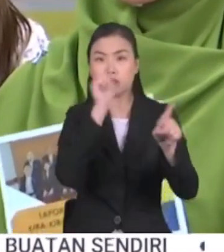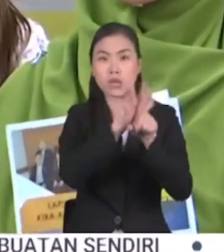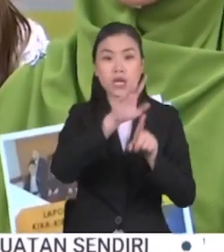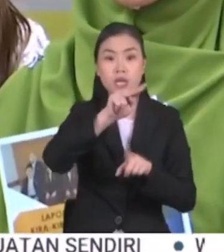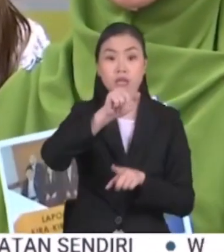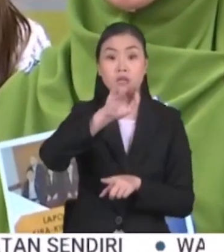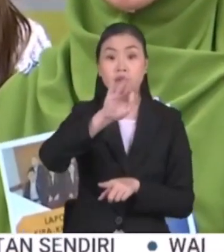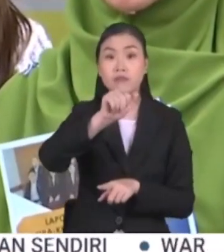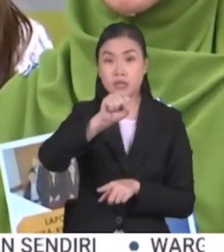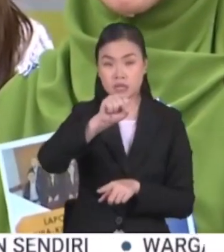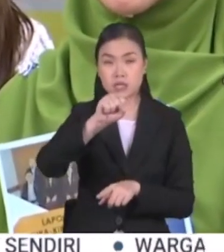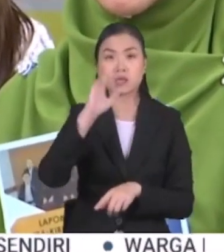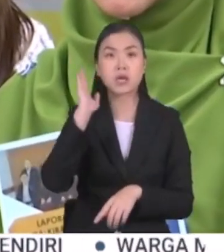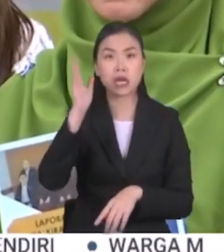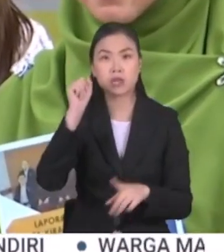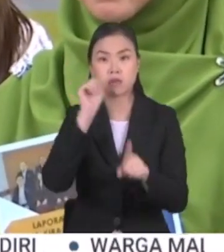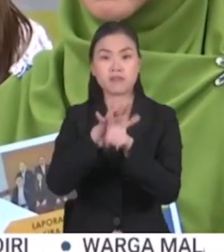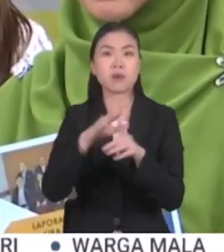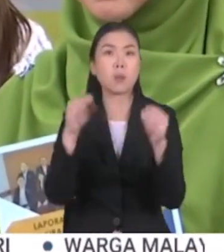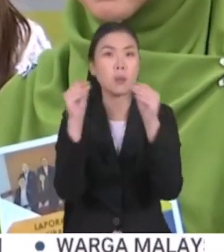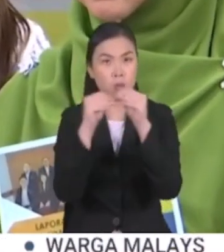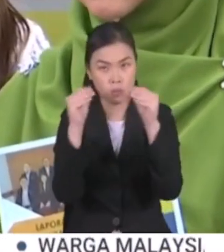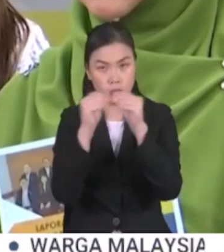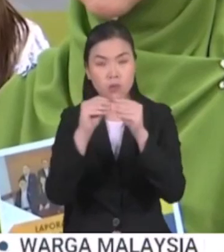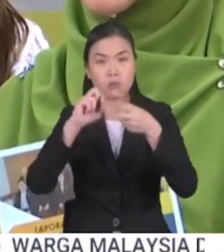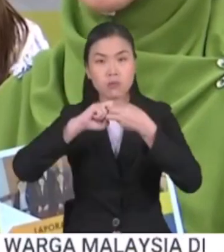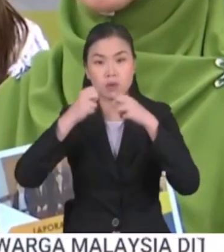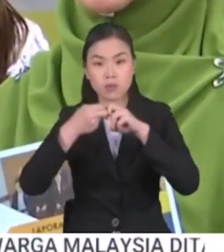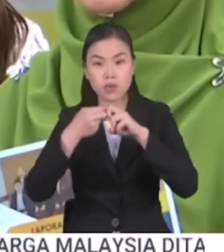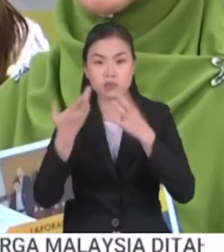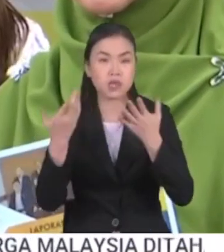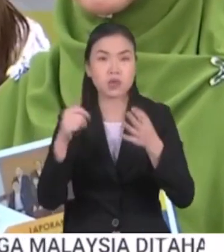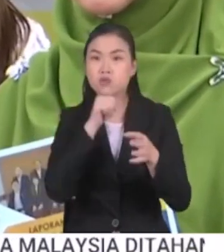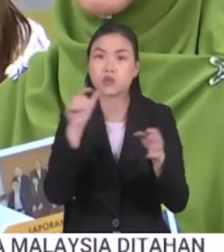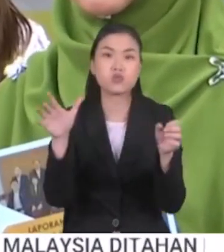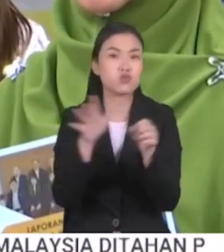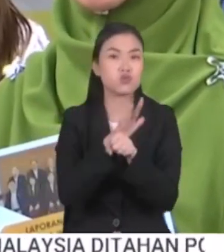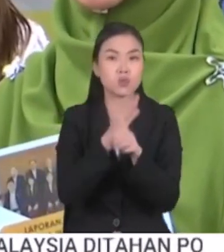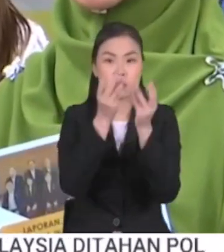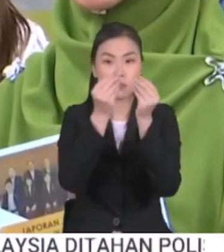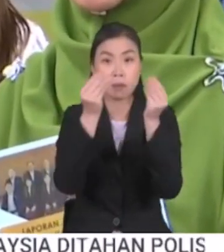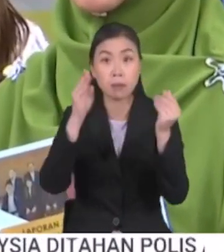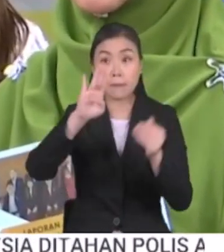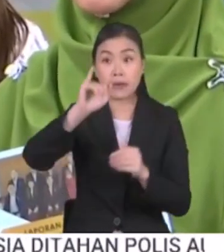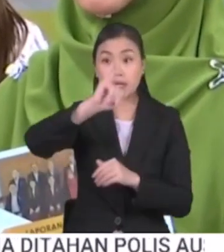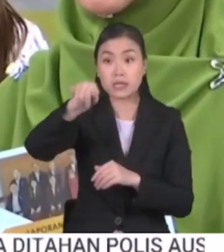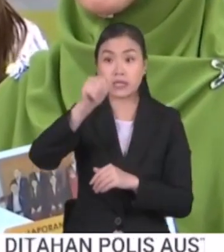ini akan membawa kepada masalah yang lebih besar, iaitu kekurangan baja kepada pesawah.